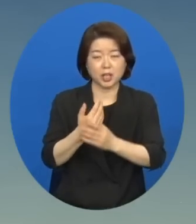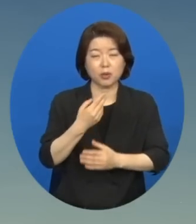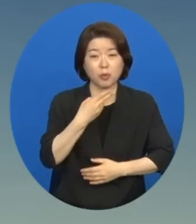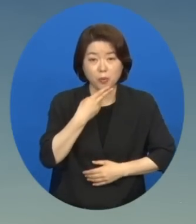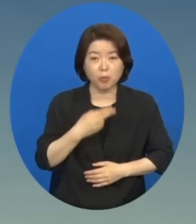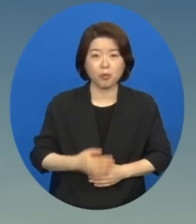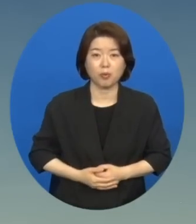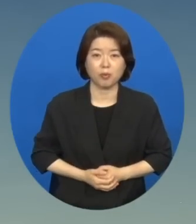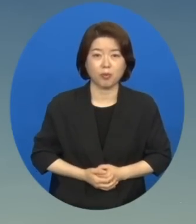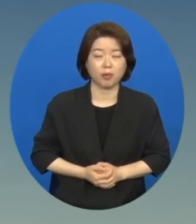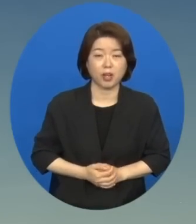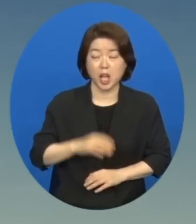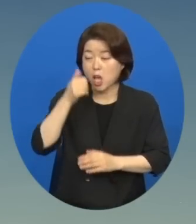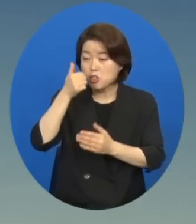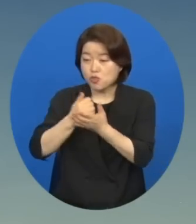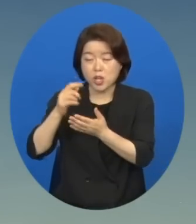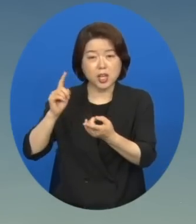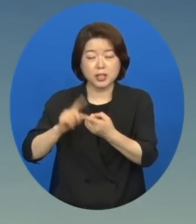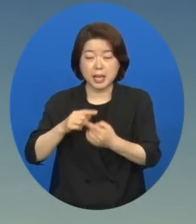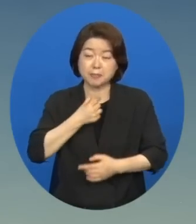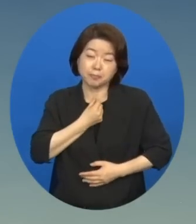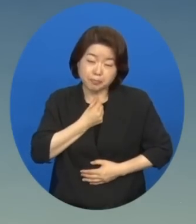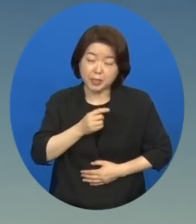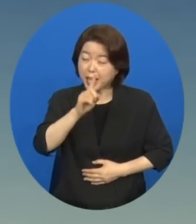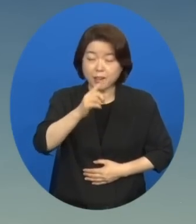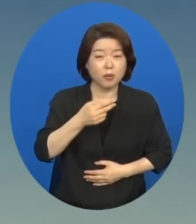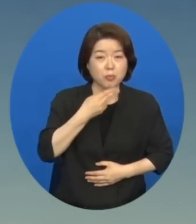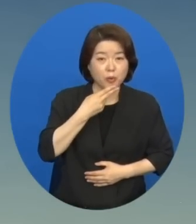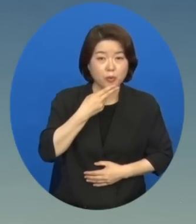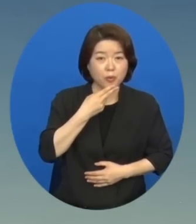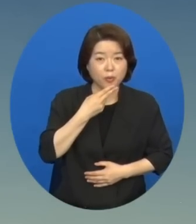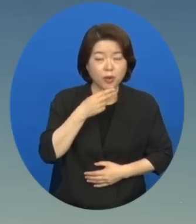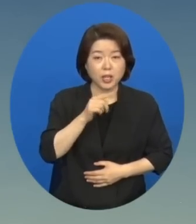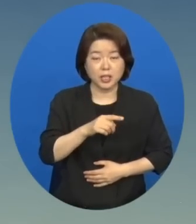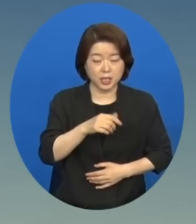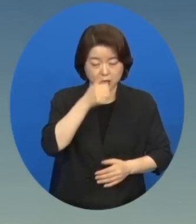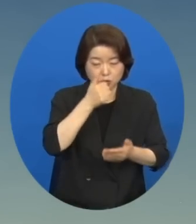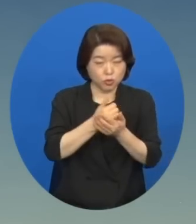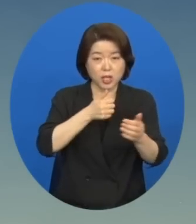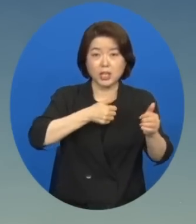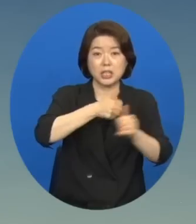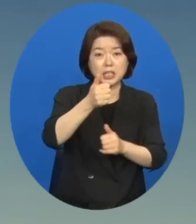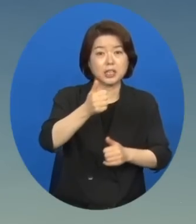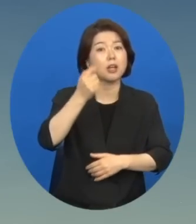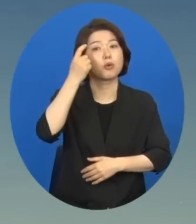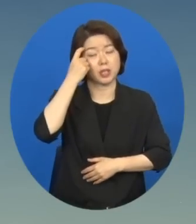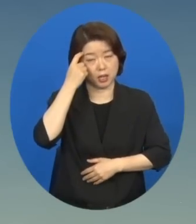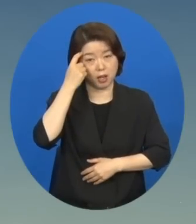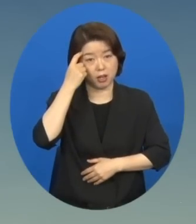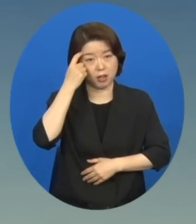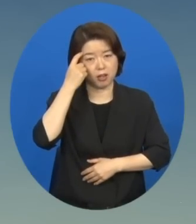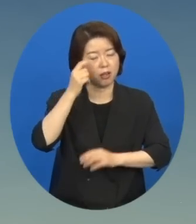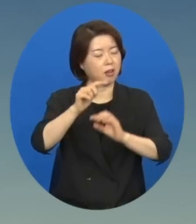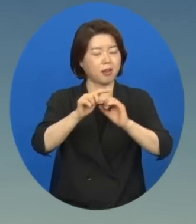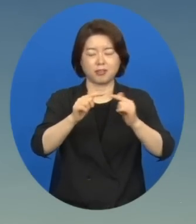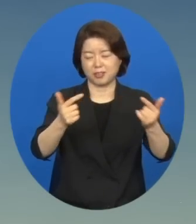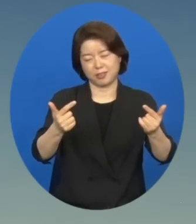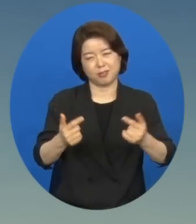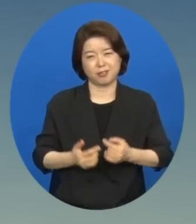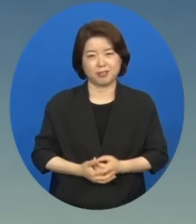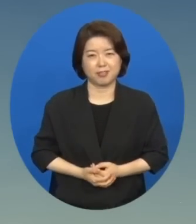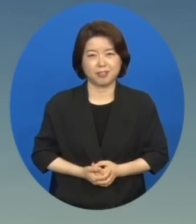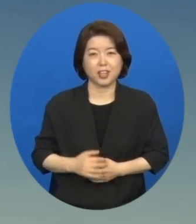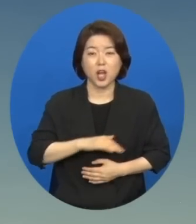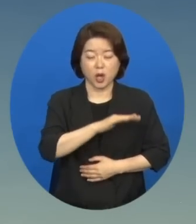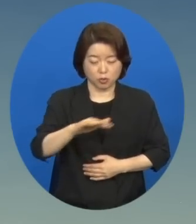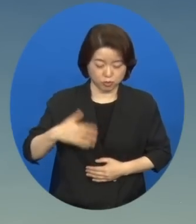떠오르지도 않고 죄에 대한 욕구도 없고 그게 죄를 이긴다고 생각하시는 거예요. 그러나 그렇지 않습니다.